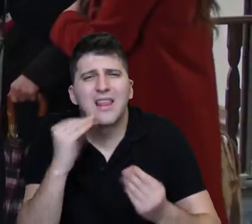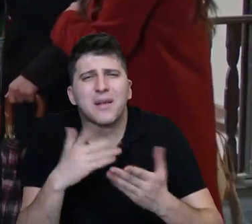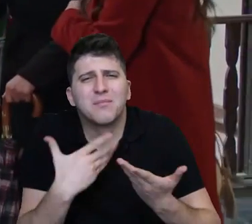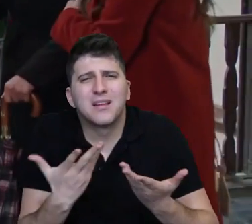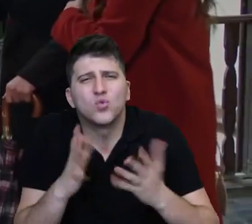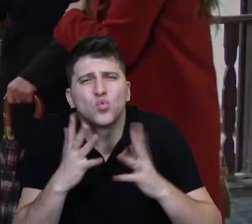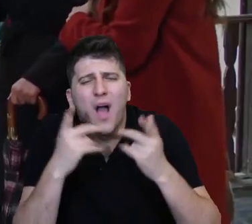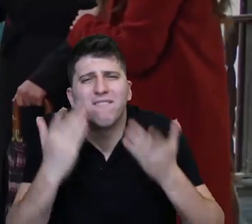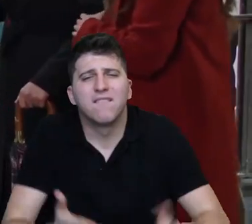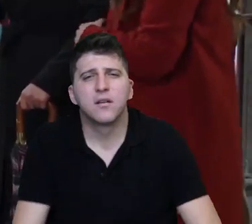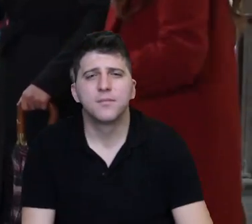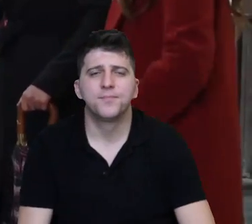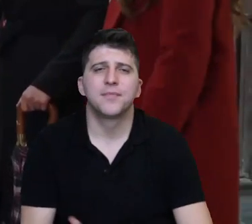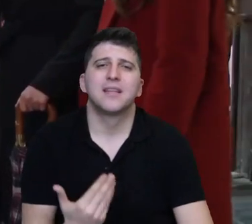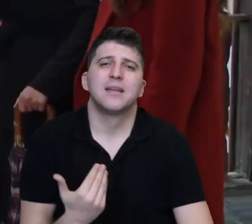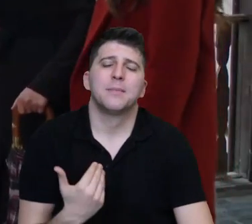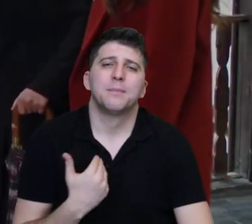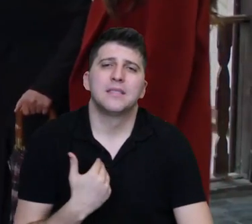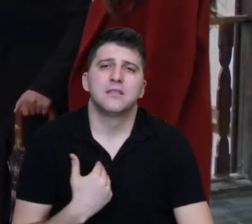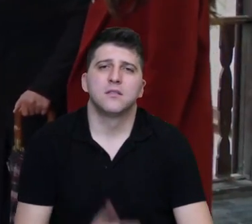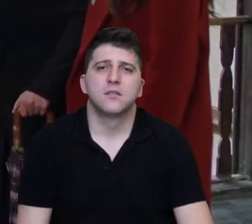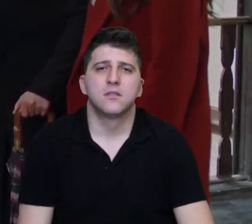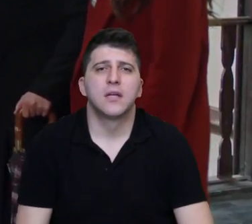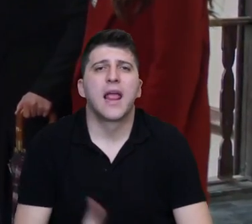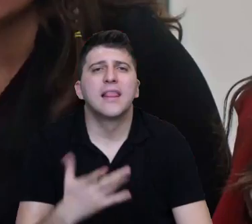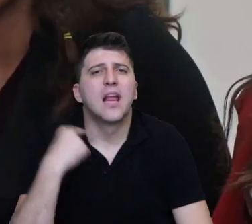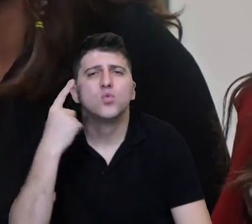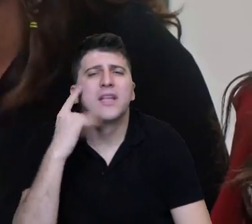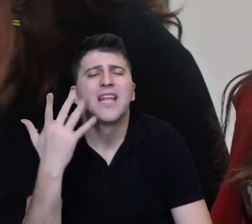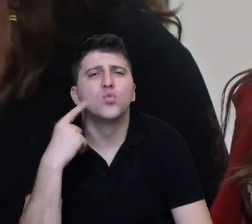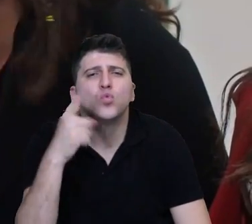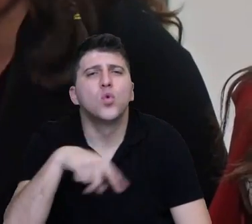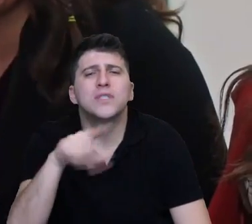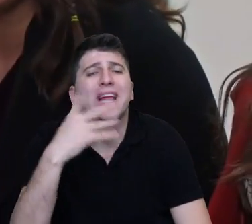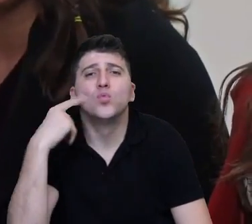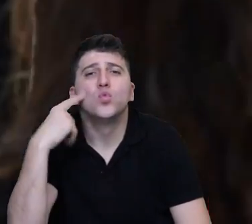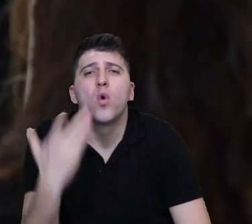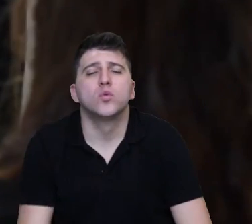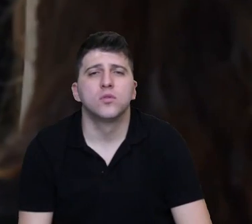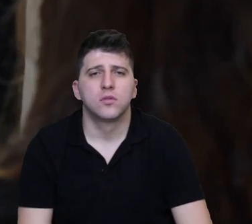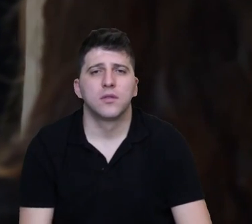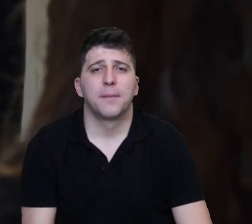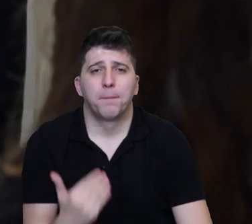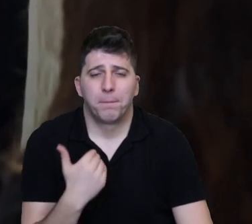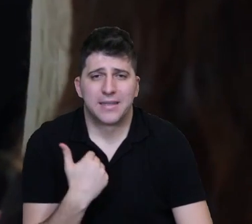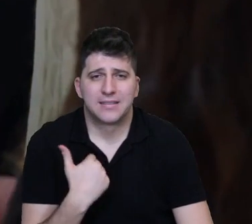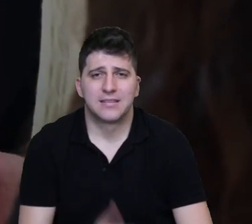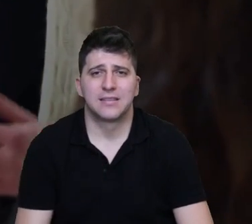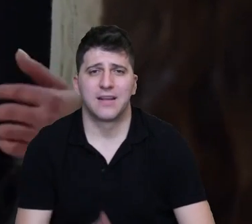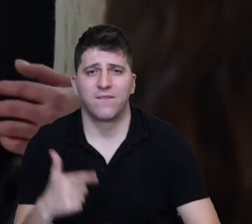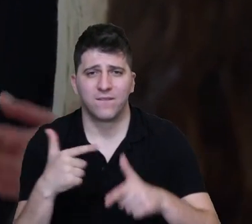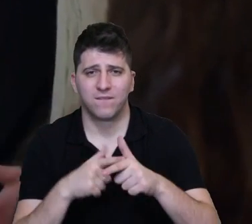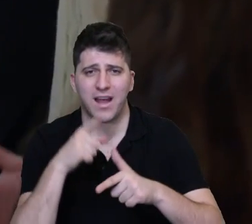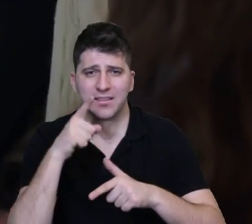ya? Biz... Maksadın ne senin? Sizin maksadınız ne? Biz